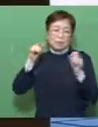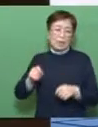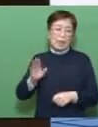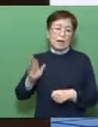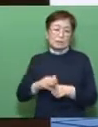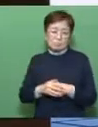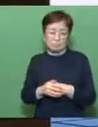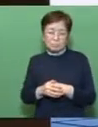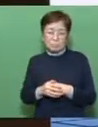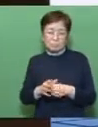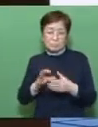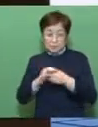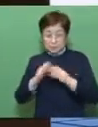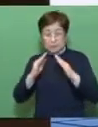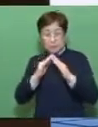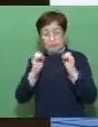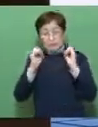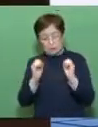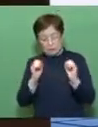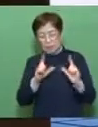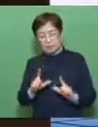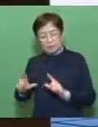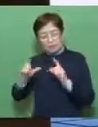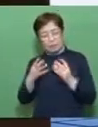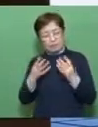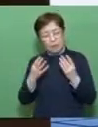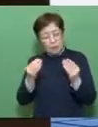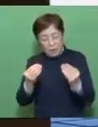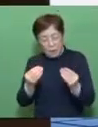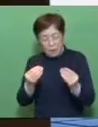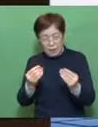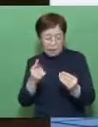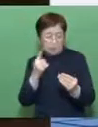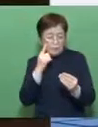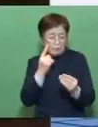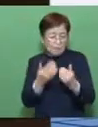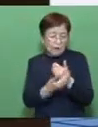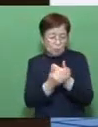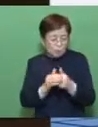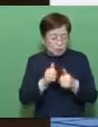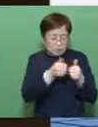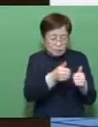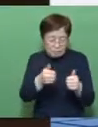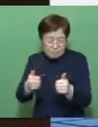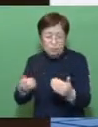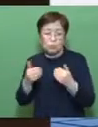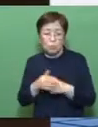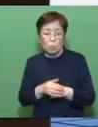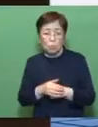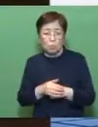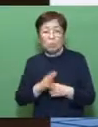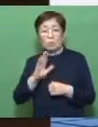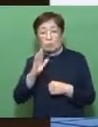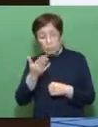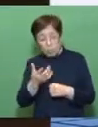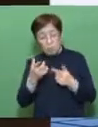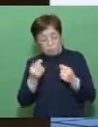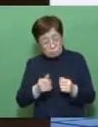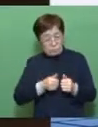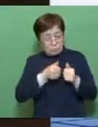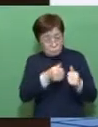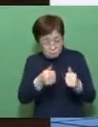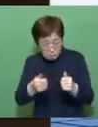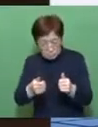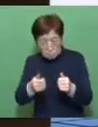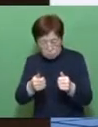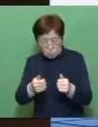の見守り体制を強化していく必要があるうんただあの定期巡回随時対応サービス24時間サービスをする事業